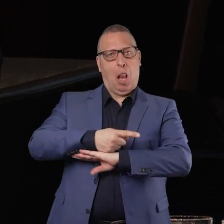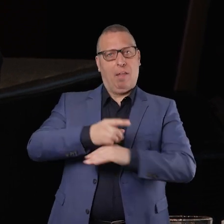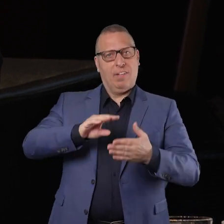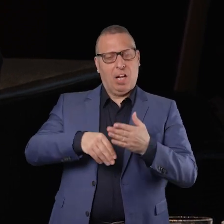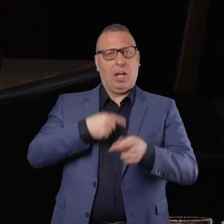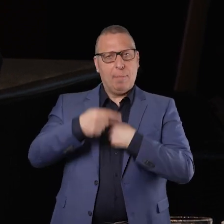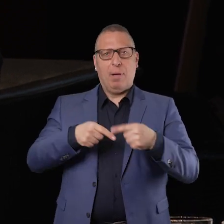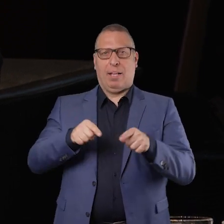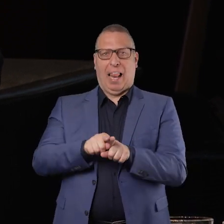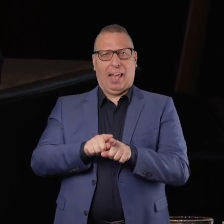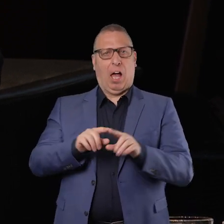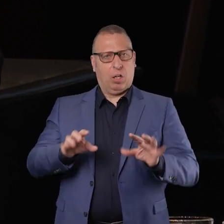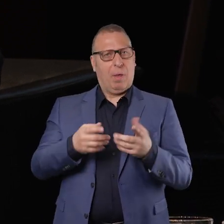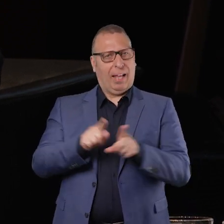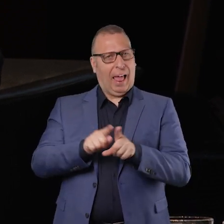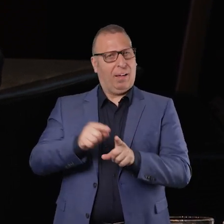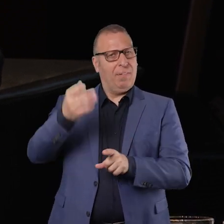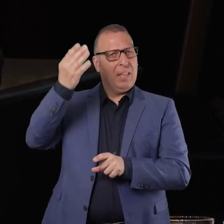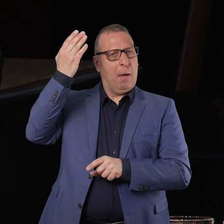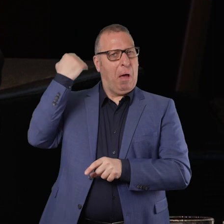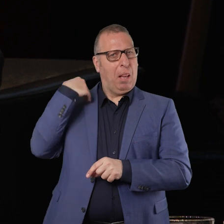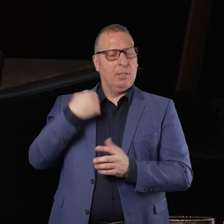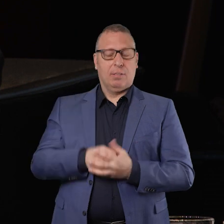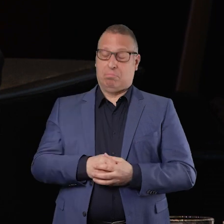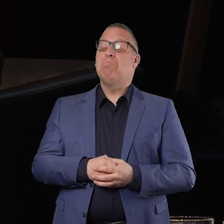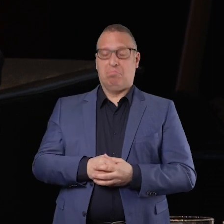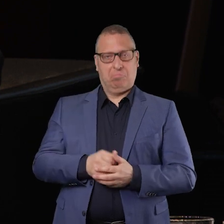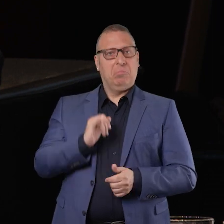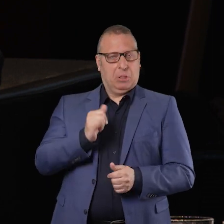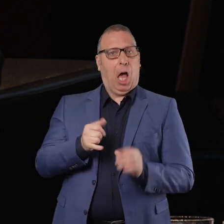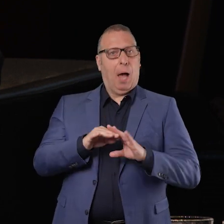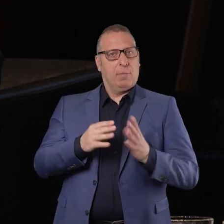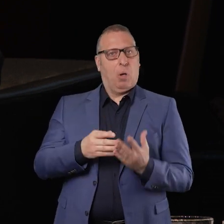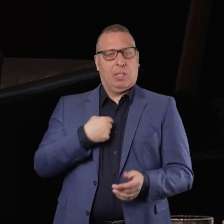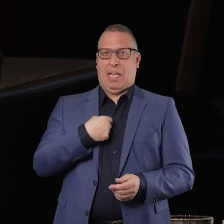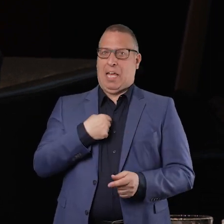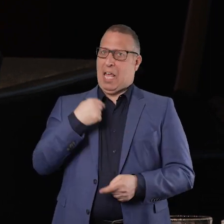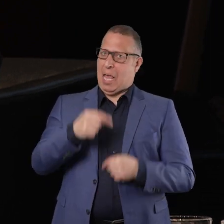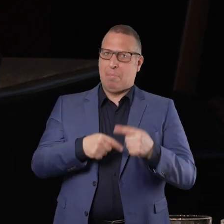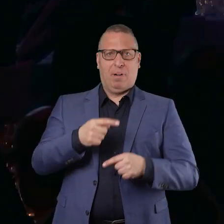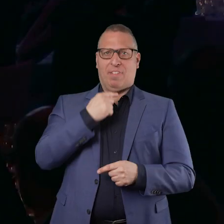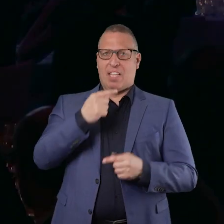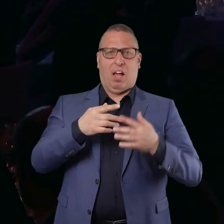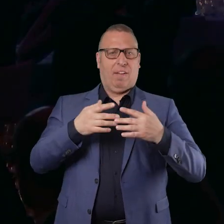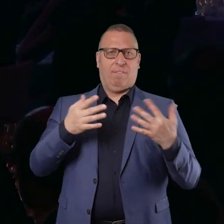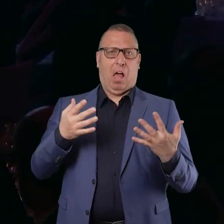Zollvertrag immer noch gleich aktuell wie damals? Absolut. Ich sage